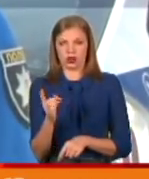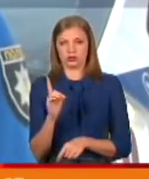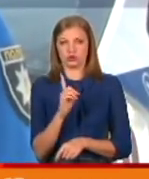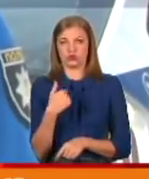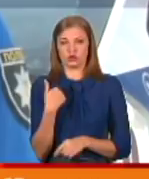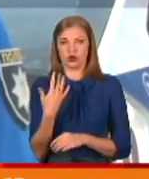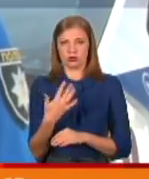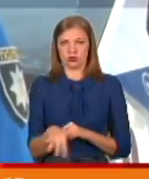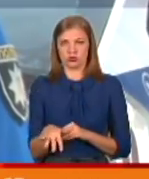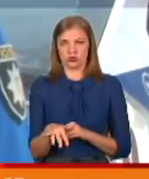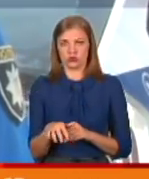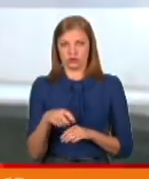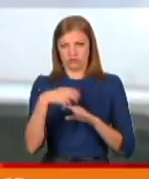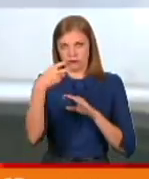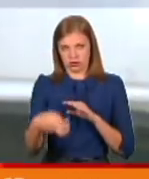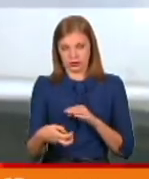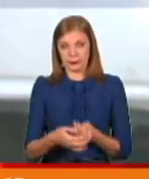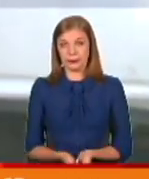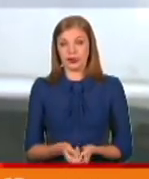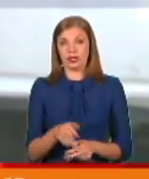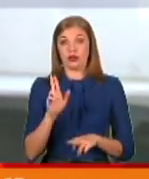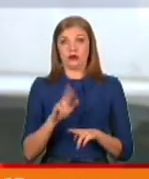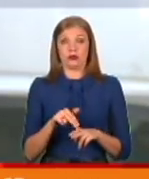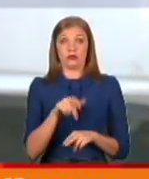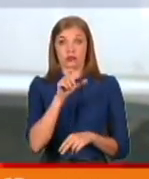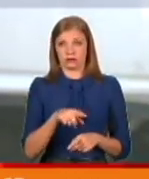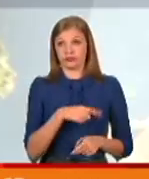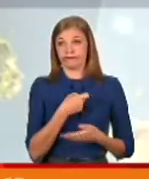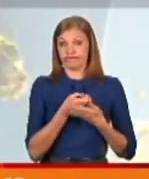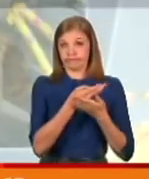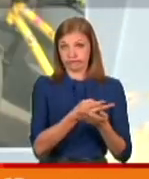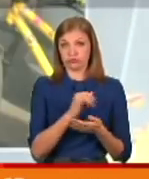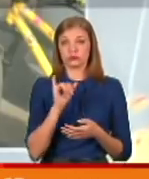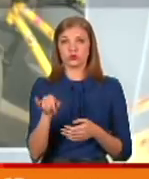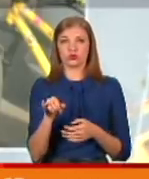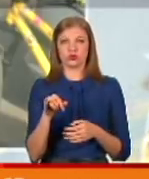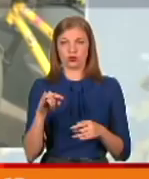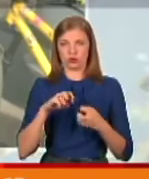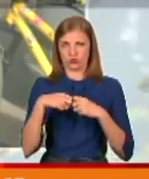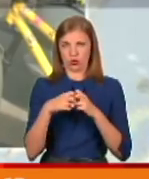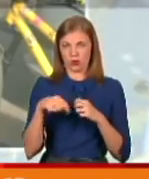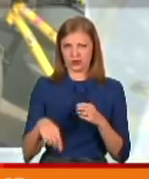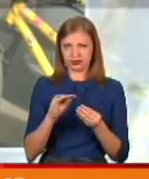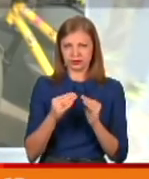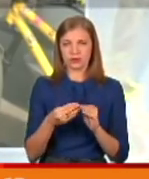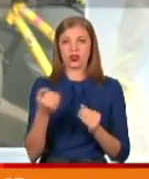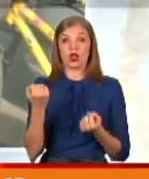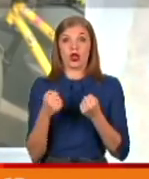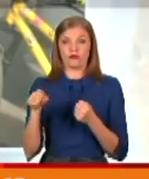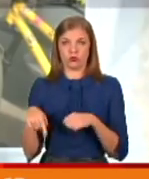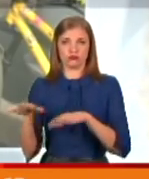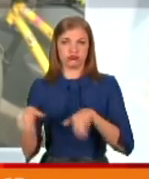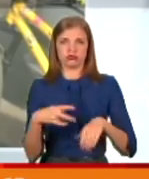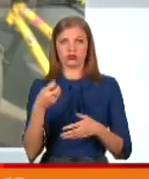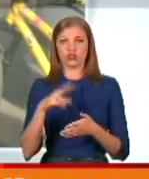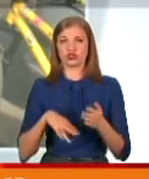вже впав на капот їй. Патрульного відвезли до лікарні, у нього забій коліна, автомобіль порушниці